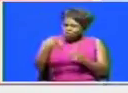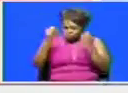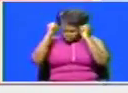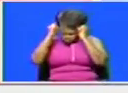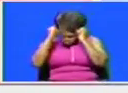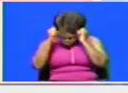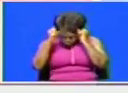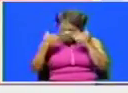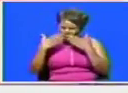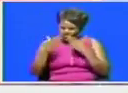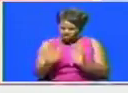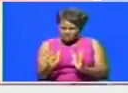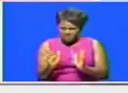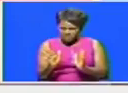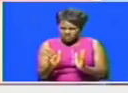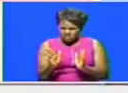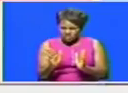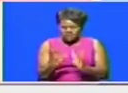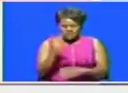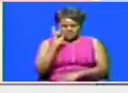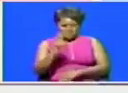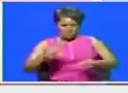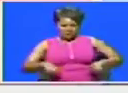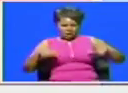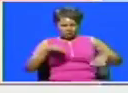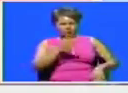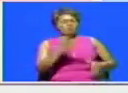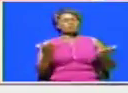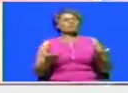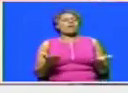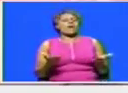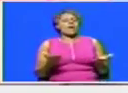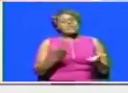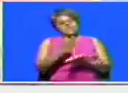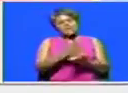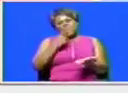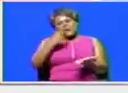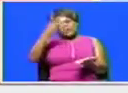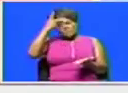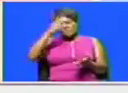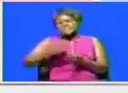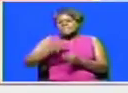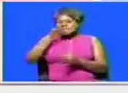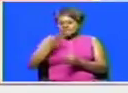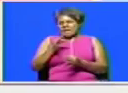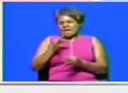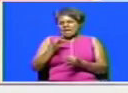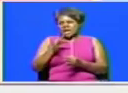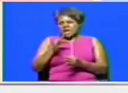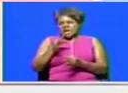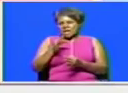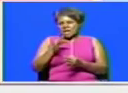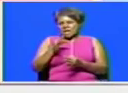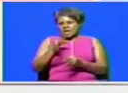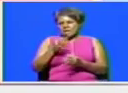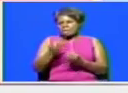babako amekusomesha hata kama alikuwa mlevi. Mm-hmm. Angalia maisha yako yanaelekea wapi. Kuna wazazi wanauza changaa, walikuwa wanauza changaa kitamani, ile siku hizi changaa imefungiwa.